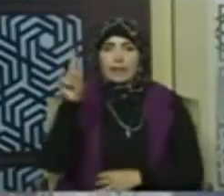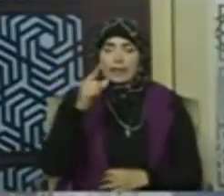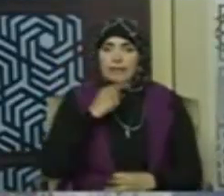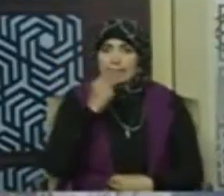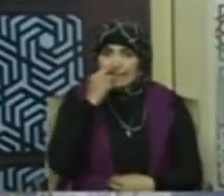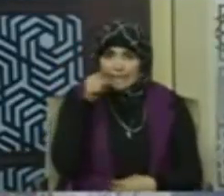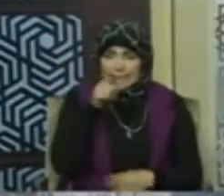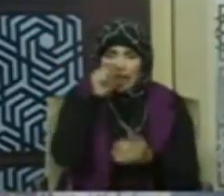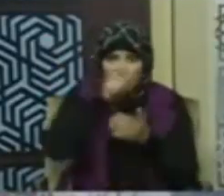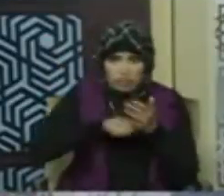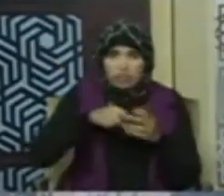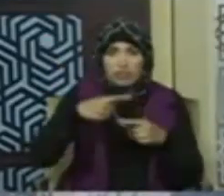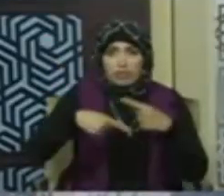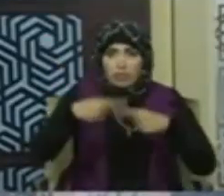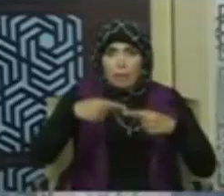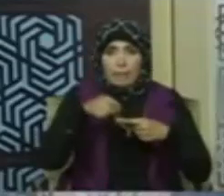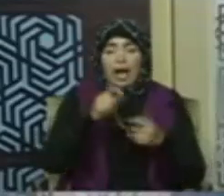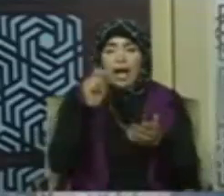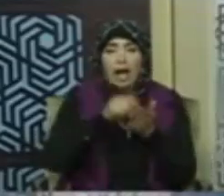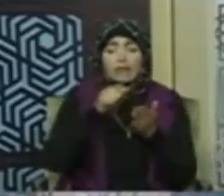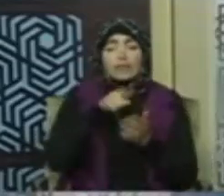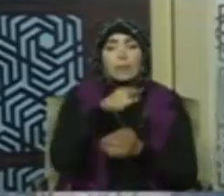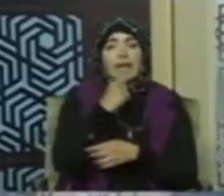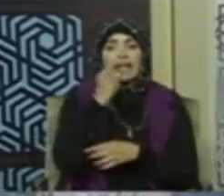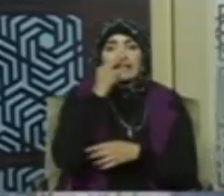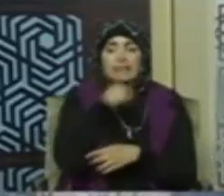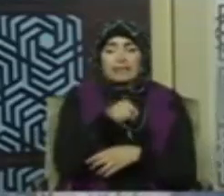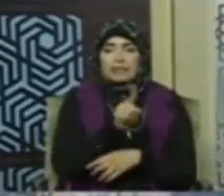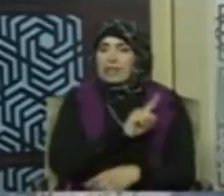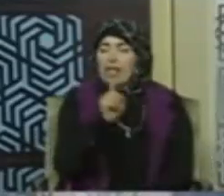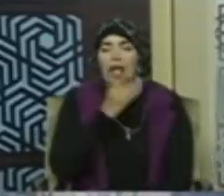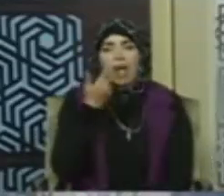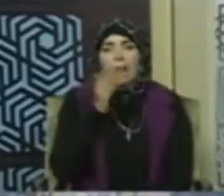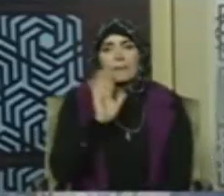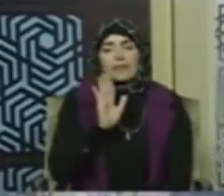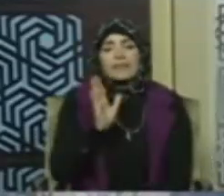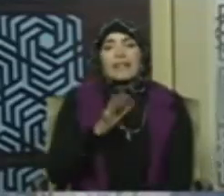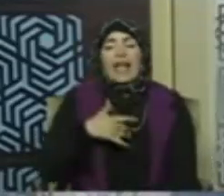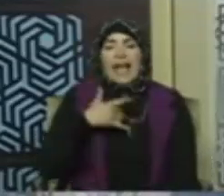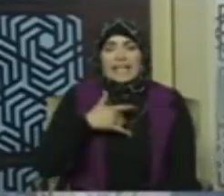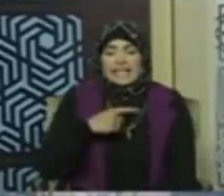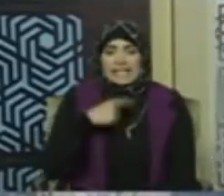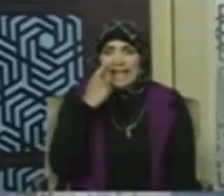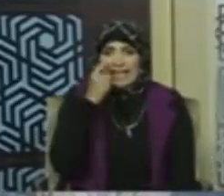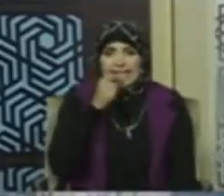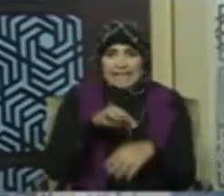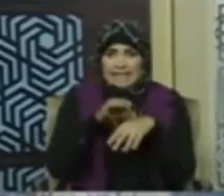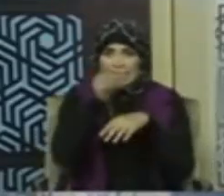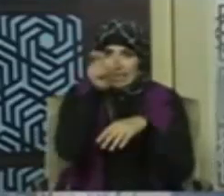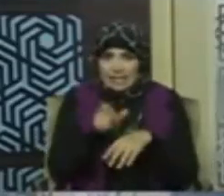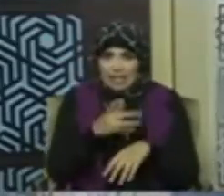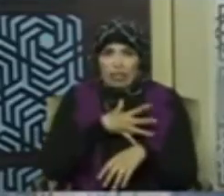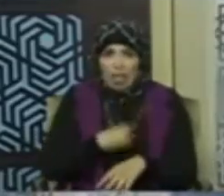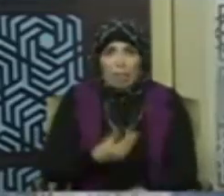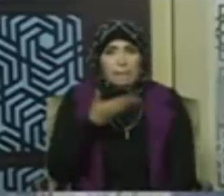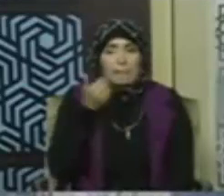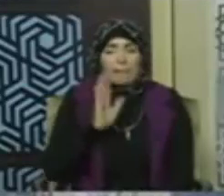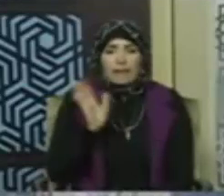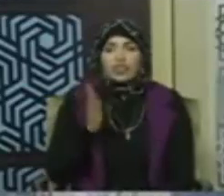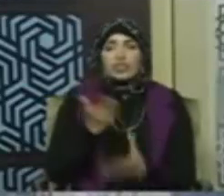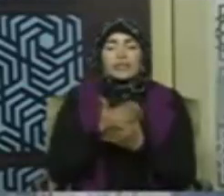الدين ولا تفهمه، أمة تتجلد من حس إنساني، لأن الدين والإنسانية